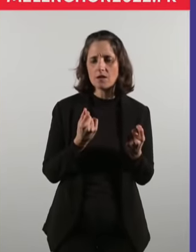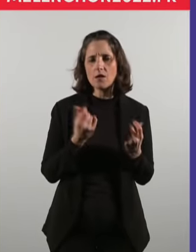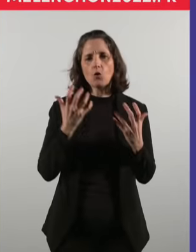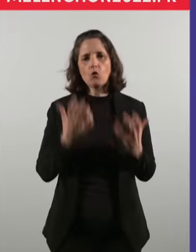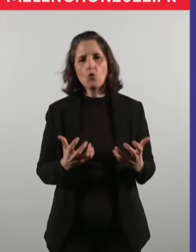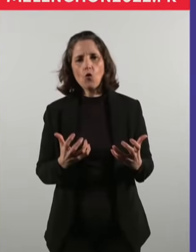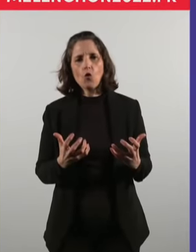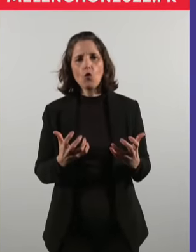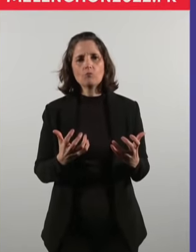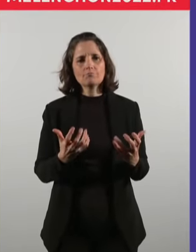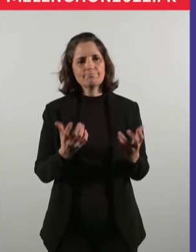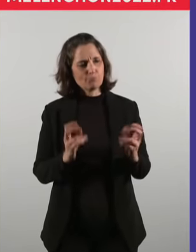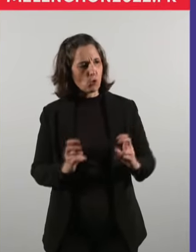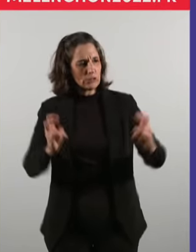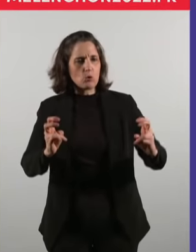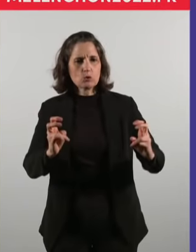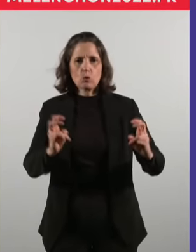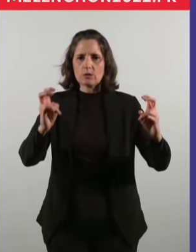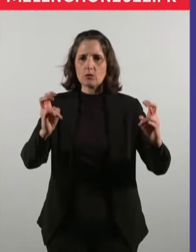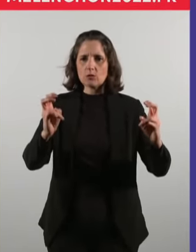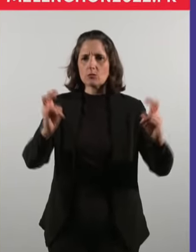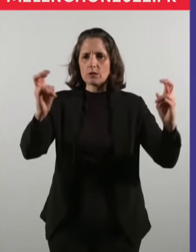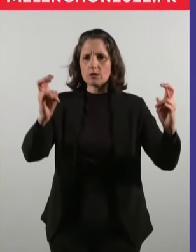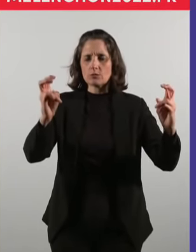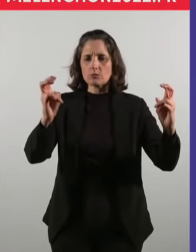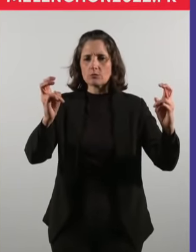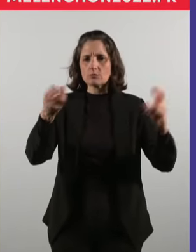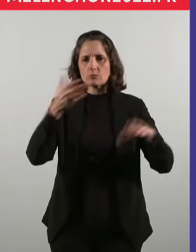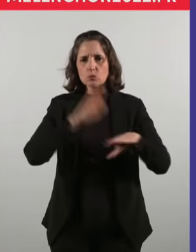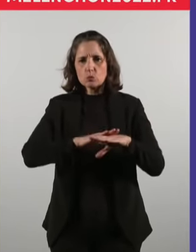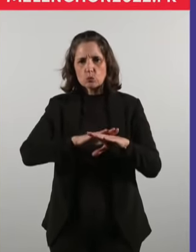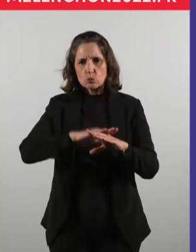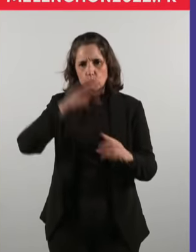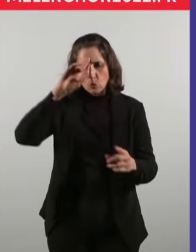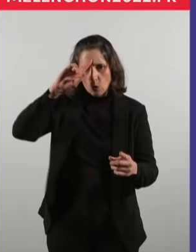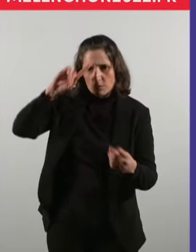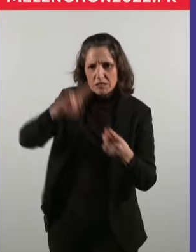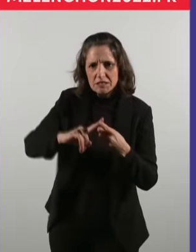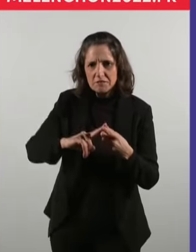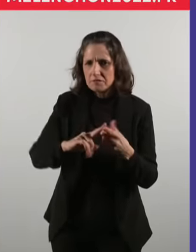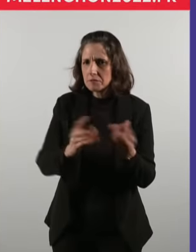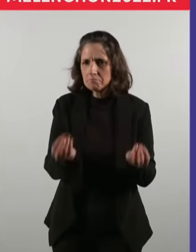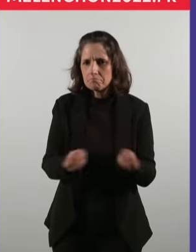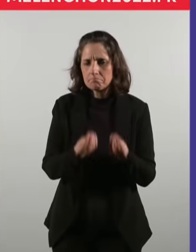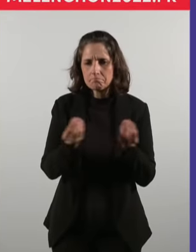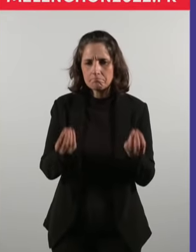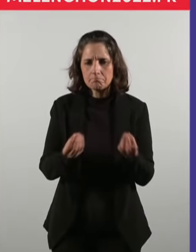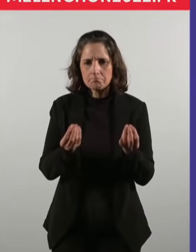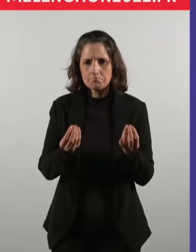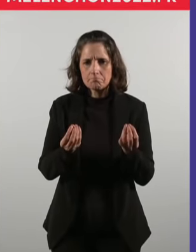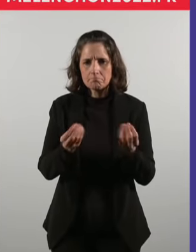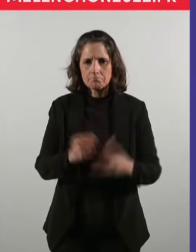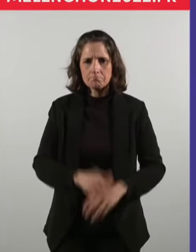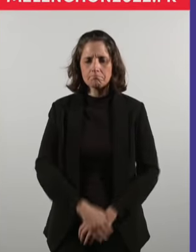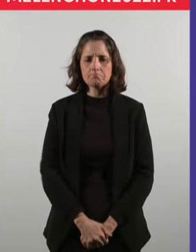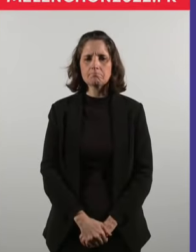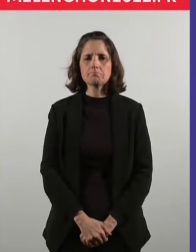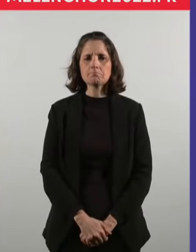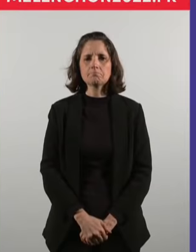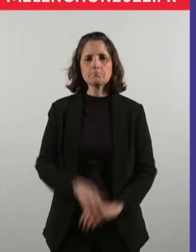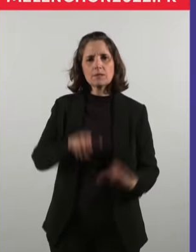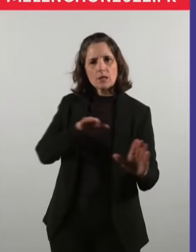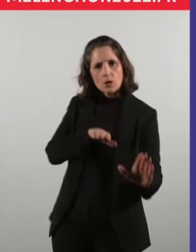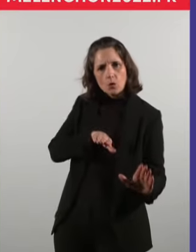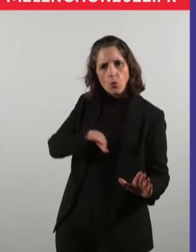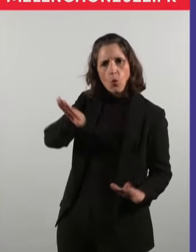soi, sans jamais en définir la finalité. Le contenu de la croissance n'intéresse pas